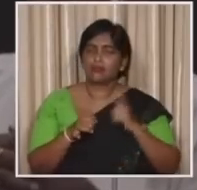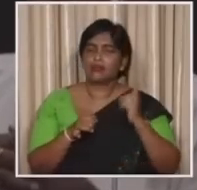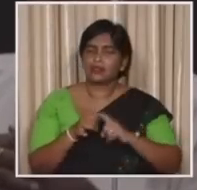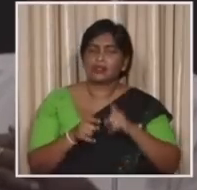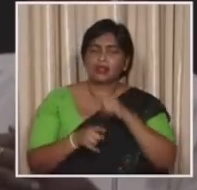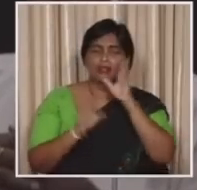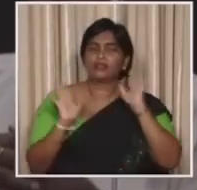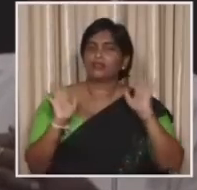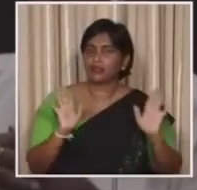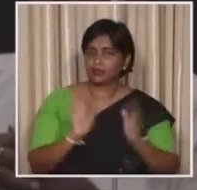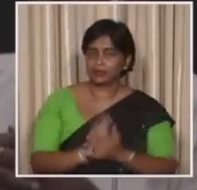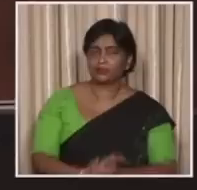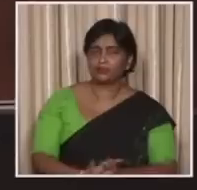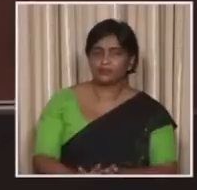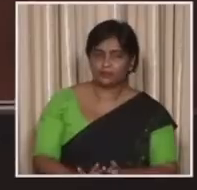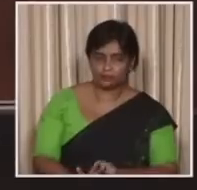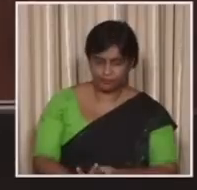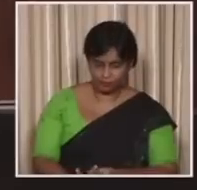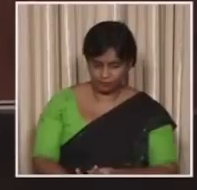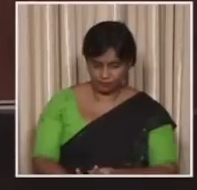මතු කර ඉන්න එක විතරයි වෙන්නේ.